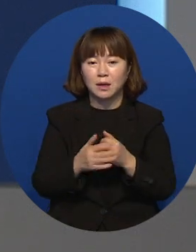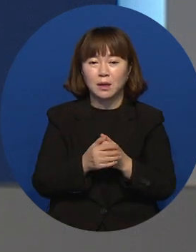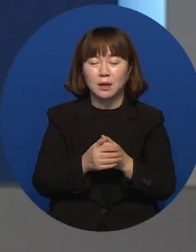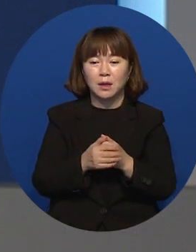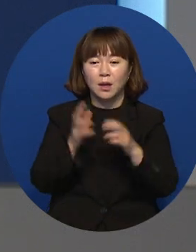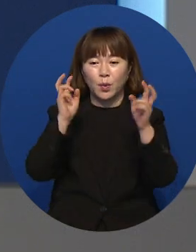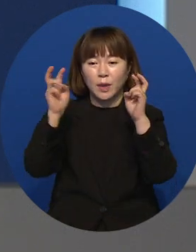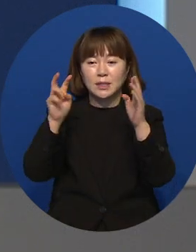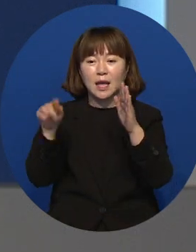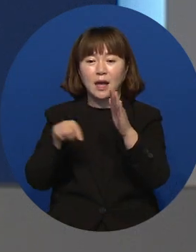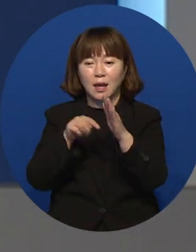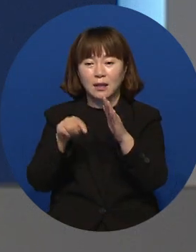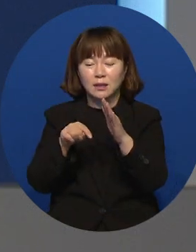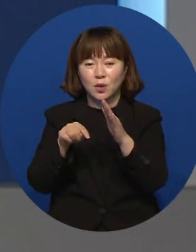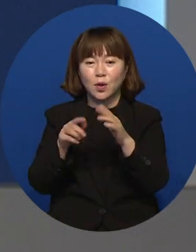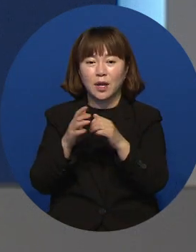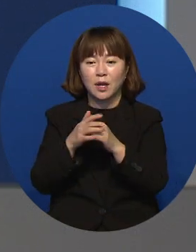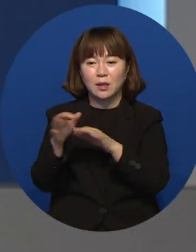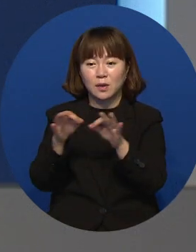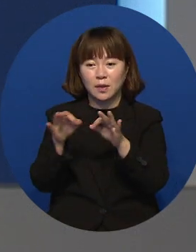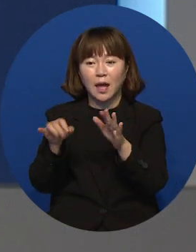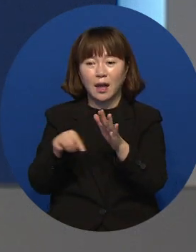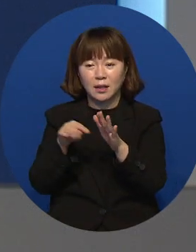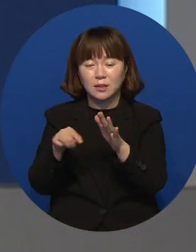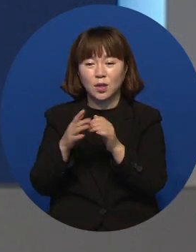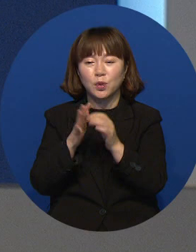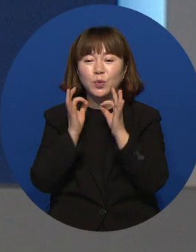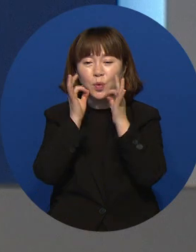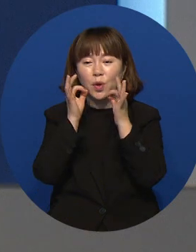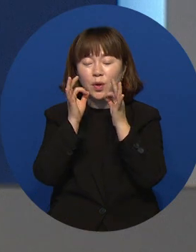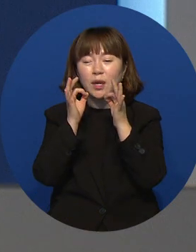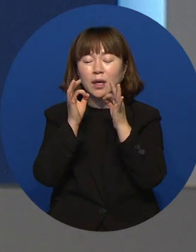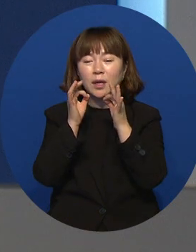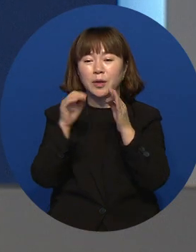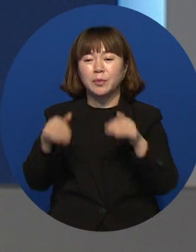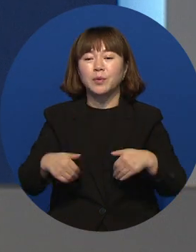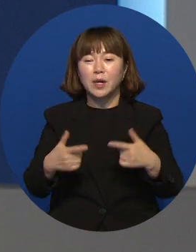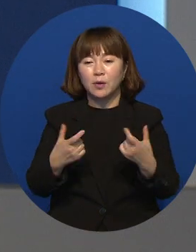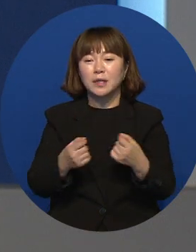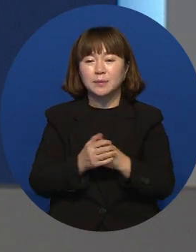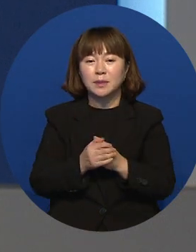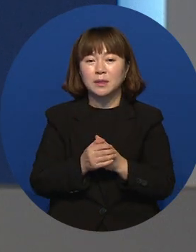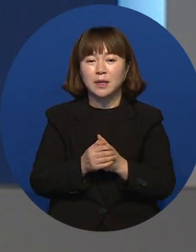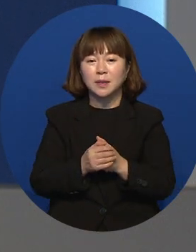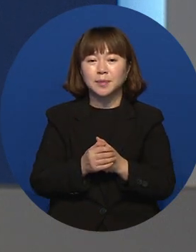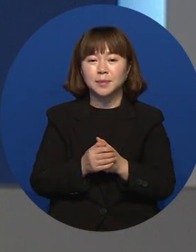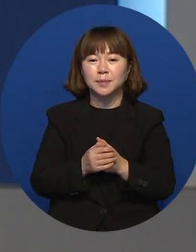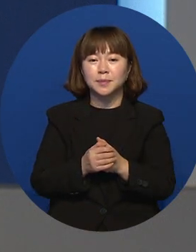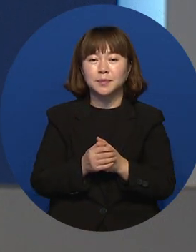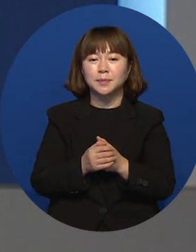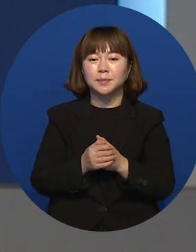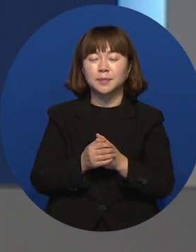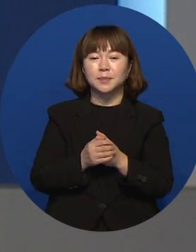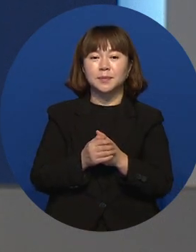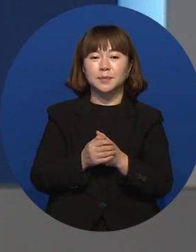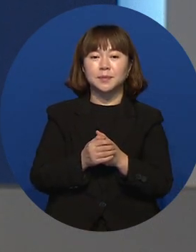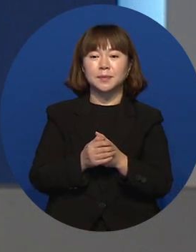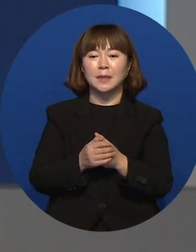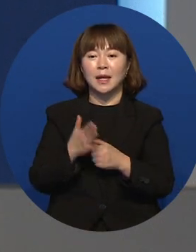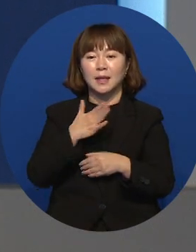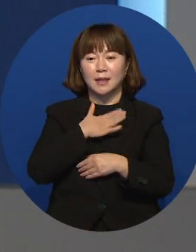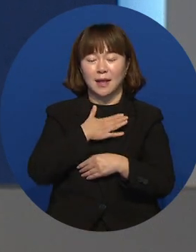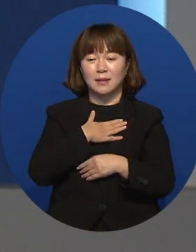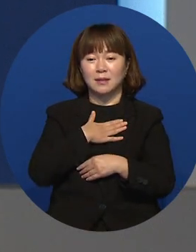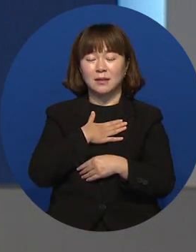나름대로의 노력들 도 여기에 더해 져야지 싫어 효과를 좀 가져 오지 않냐 그러니까 어 나는 그냥 기존에 해오던